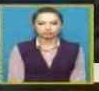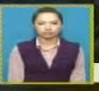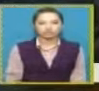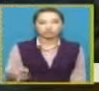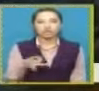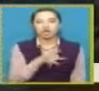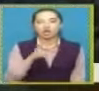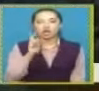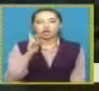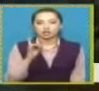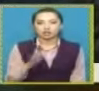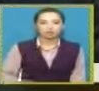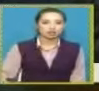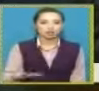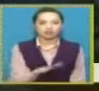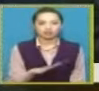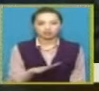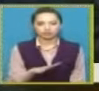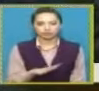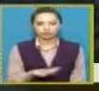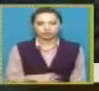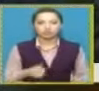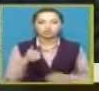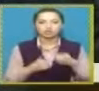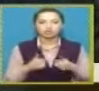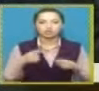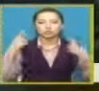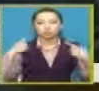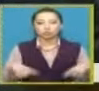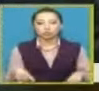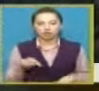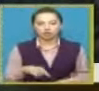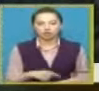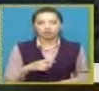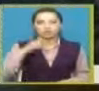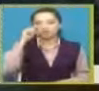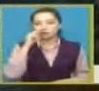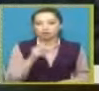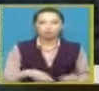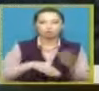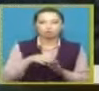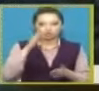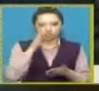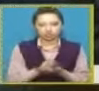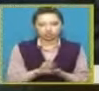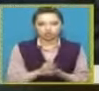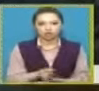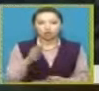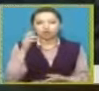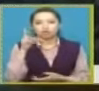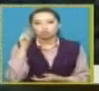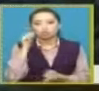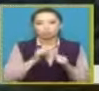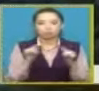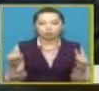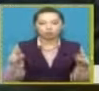Республика деңгейінде жалпы басқа өңірлермен салыстырғанда қылмыстық істермен біз жағдайымыз жақсы. Істерін саны көп болғанына қарамастан